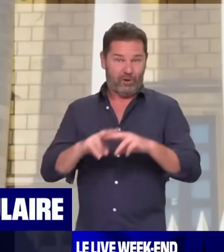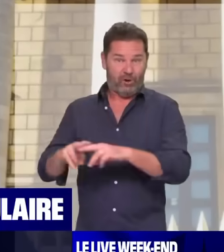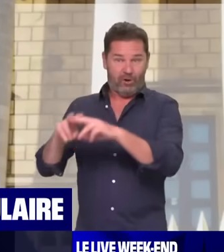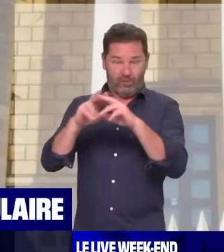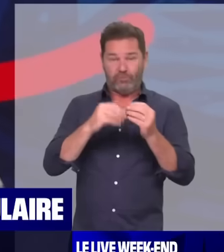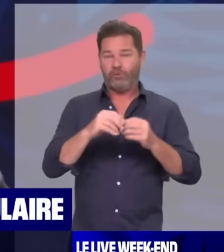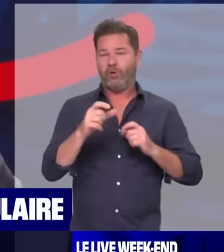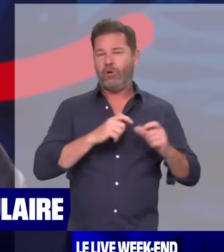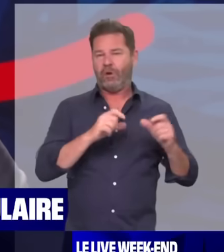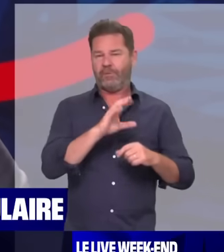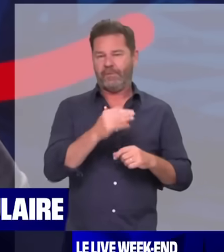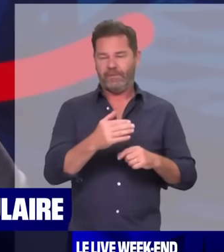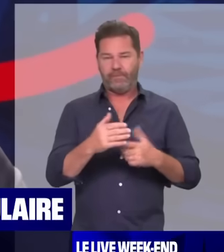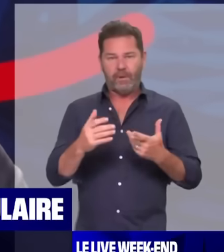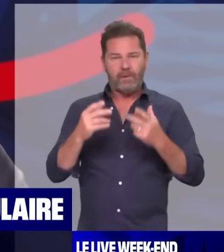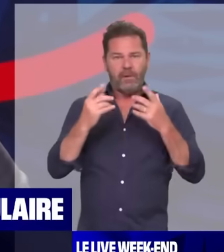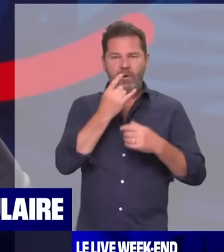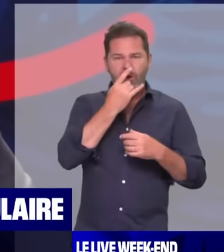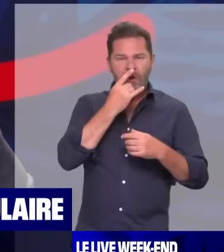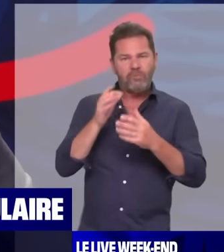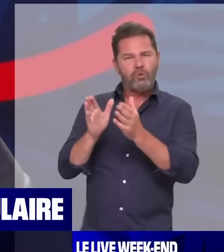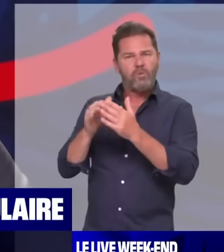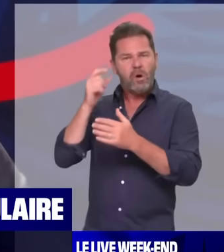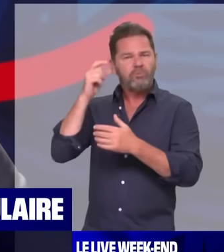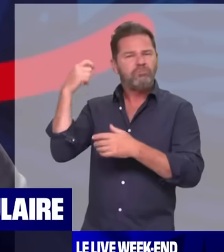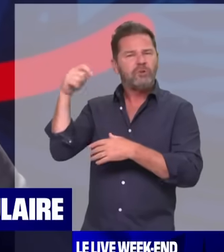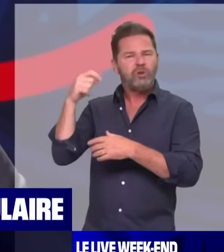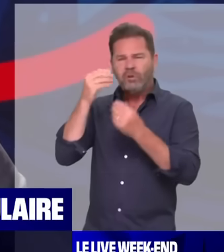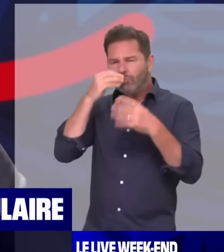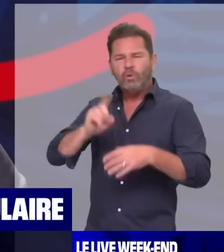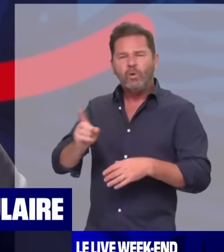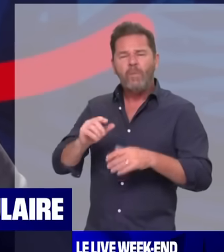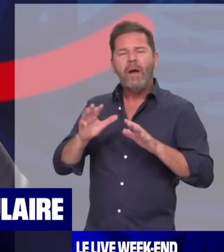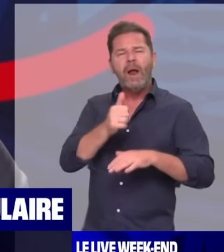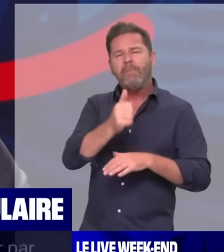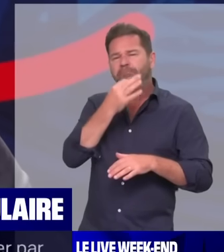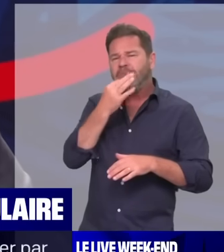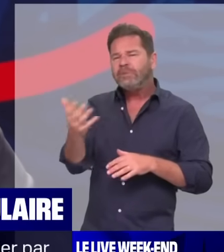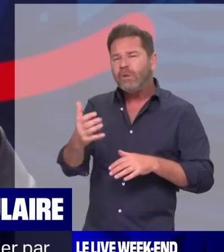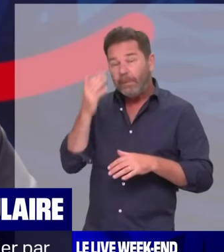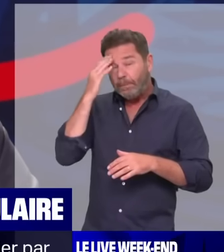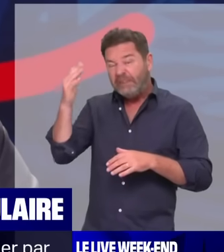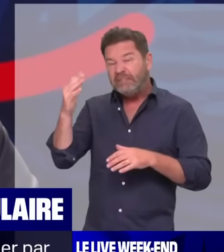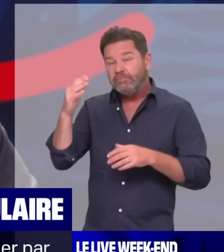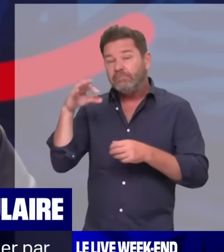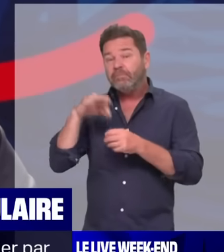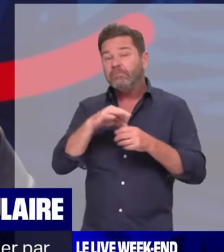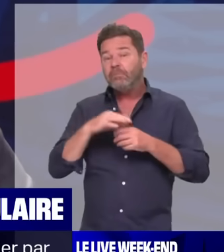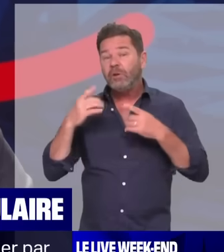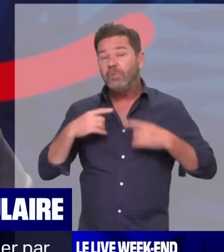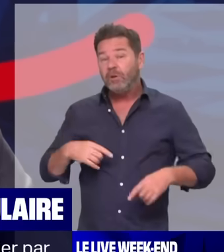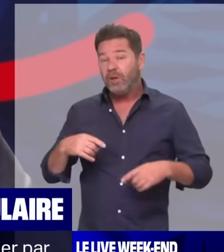Le Pen ne demande pas la démission du président mais dit si on est dans une crise politique au lendemain des législatives il pourrait s'imposer qu'il